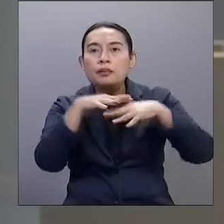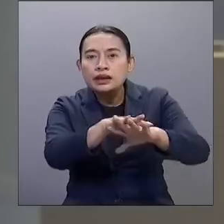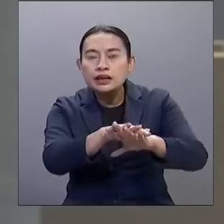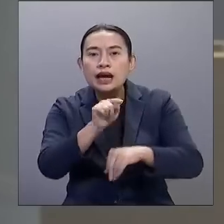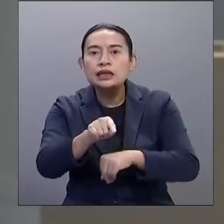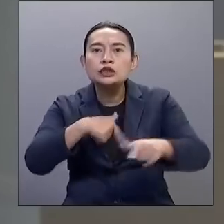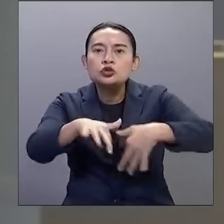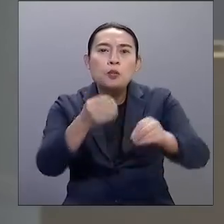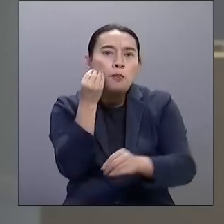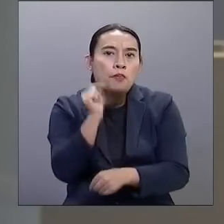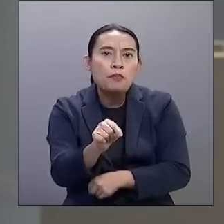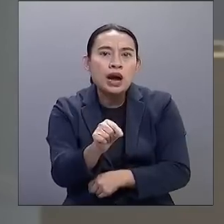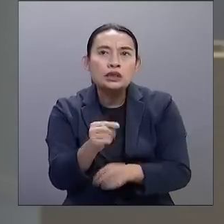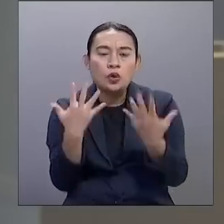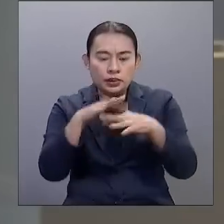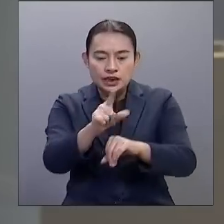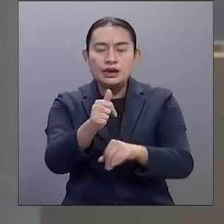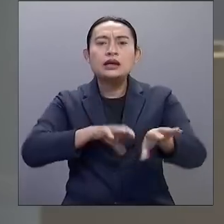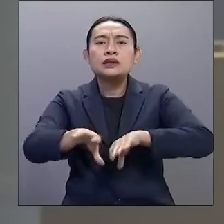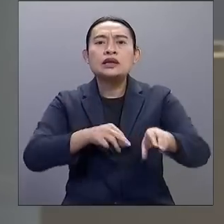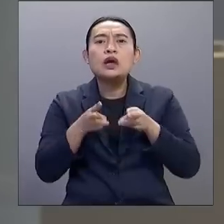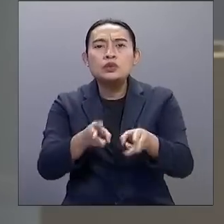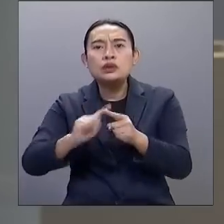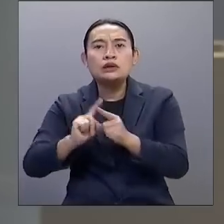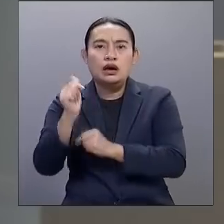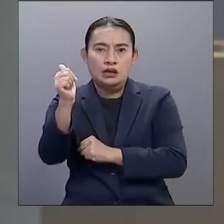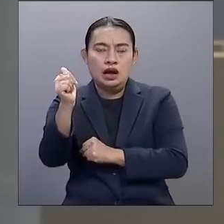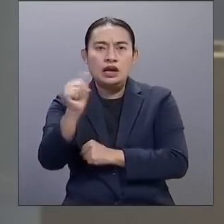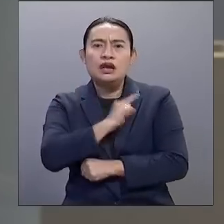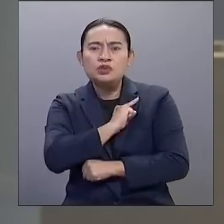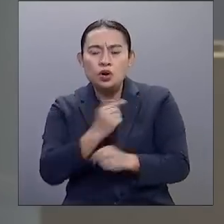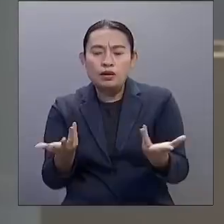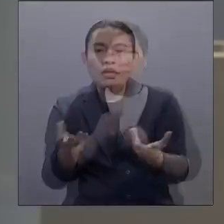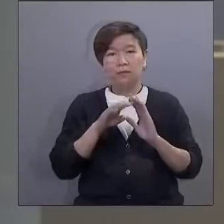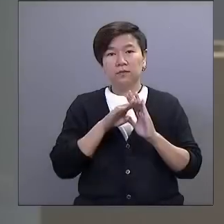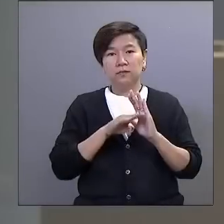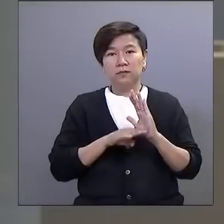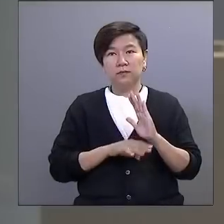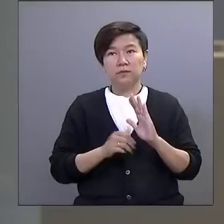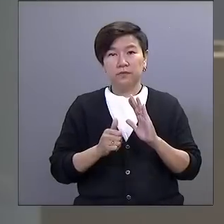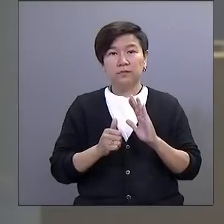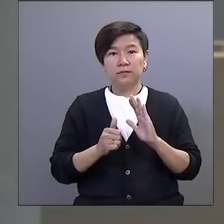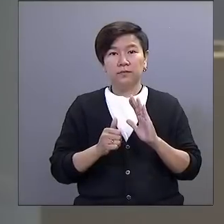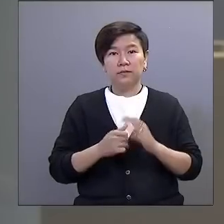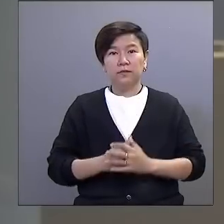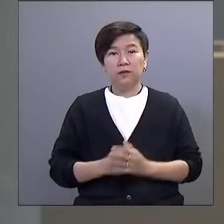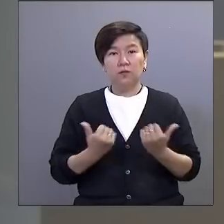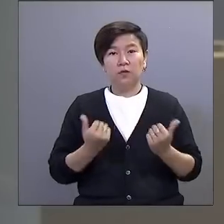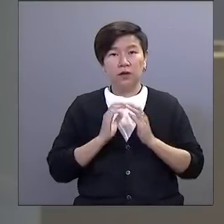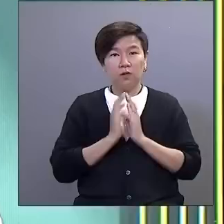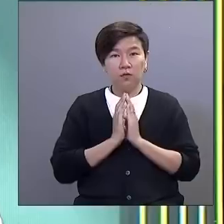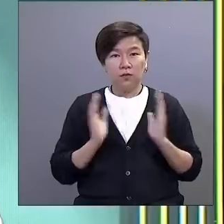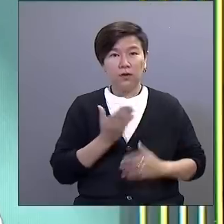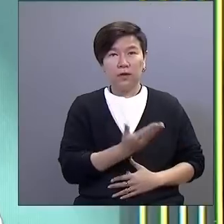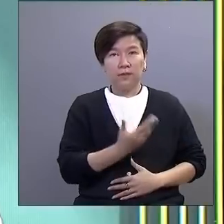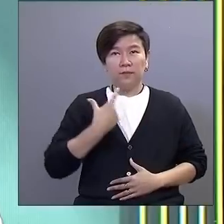ลในหมู่บ้านก็ได้คือมันมีวิธีในการจัดการหลายอย่างที่สุดท้ายมันไม่ต้องมาจบด้วยกันแบบเนี้ยนะคะวันนี้ต้องขอขอบพระคุณนะคะทน